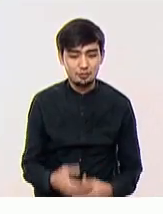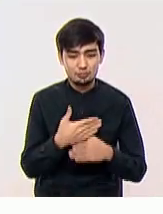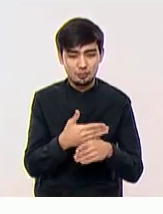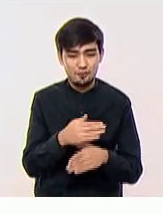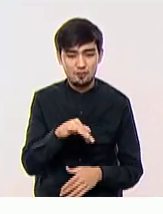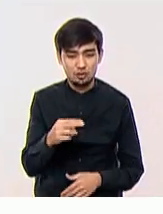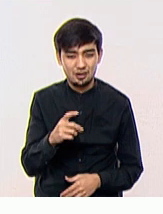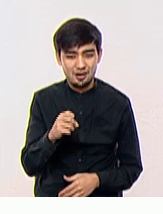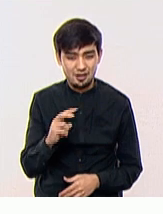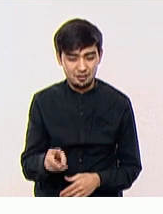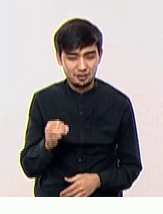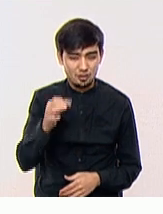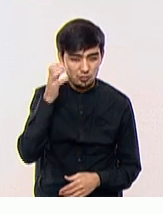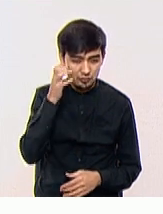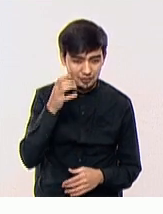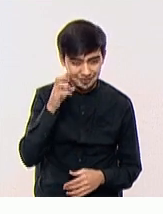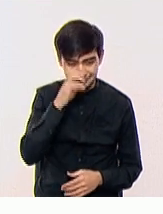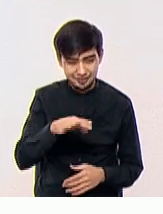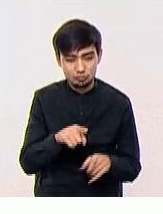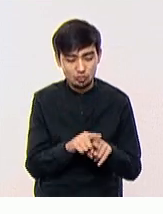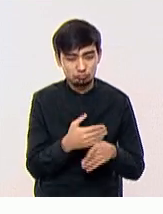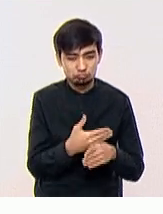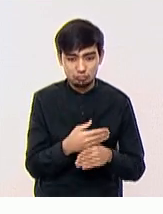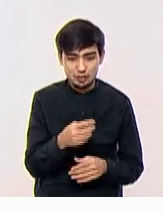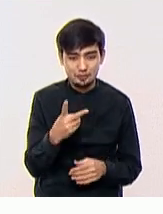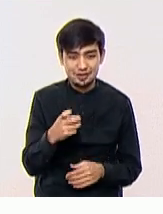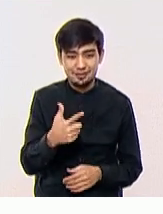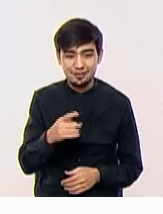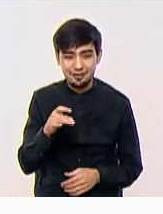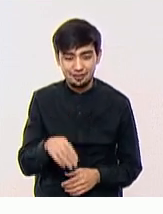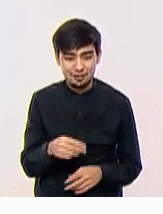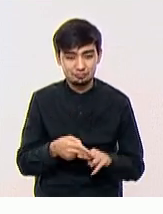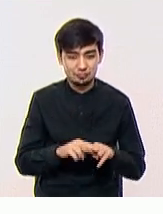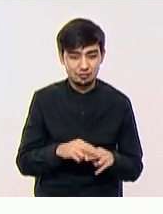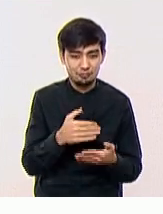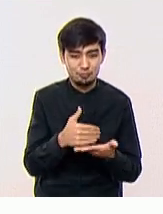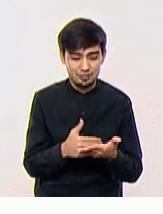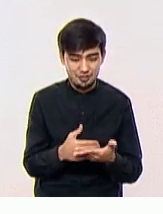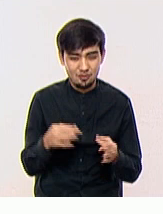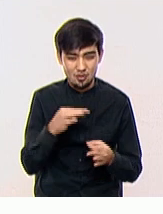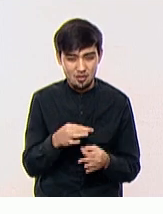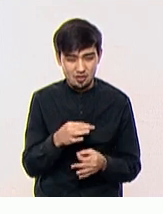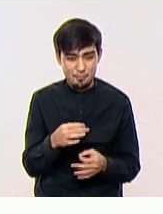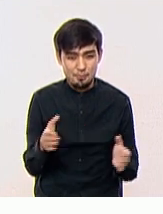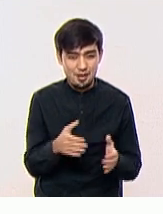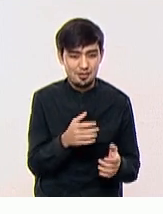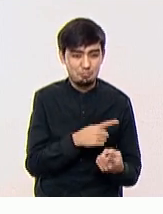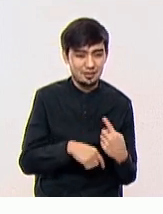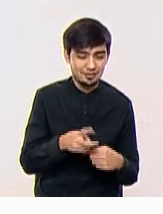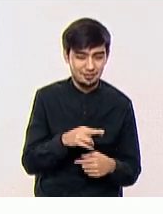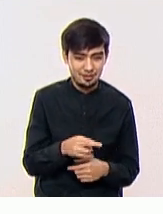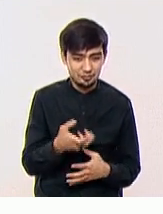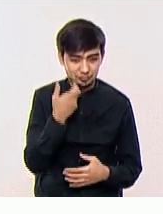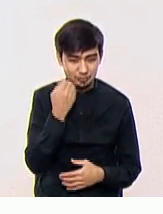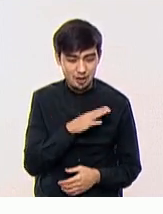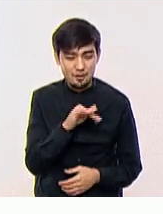Поддерживает фонд «Халык» и образование в стране. Так, 200 грантов получили школьники на свои инициативы в рамках проекта развития малого бизнеса. Также фонд